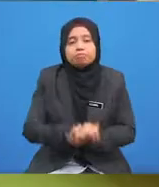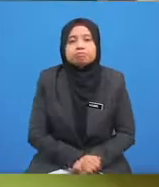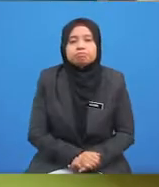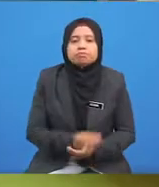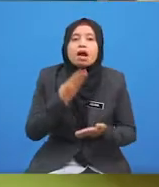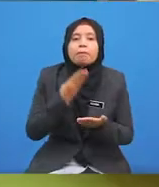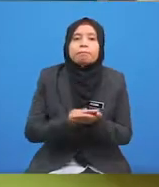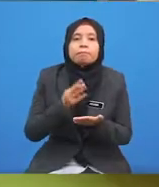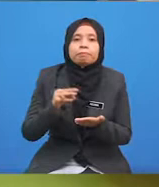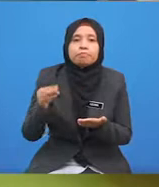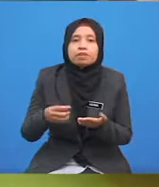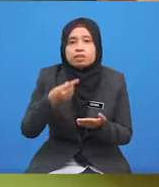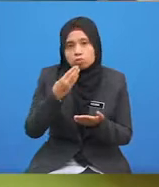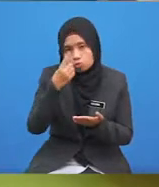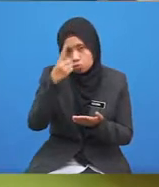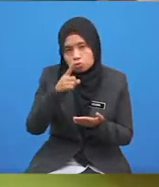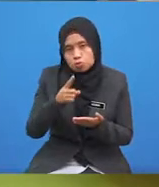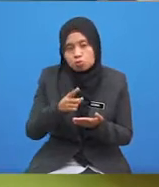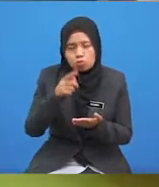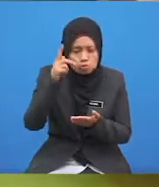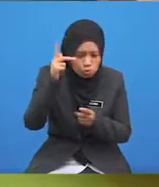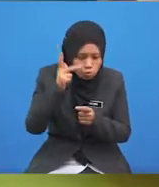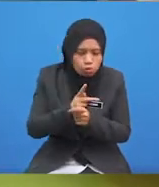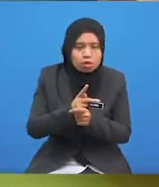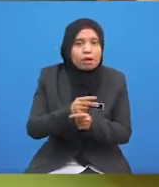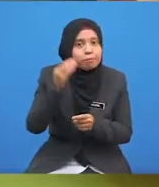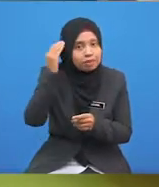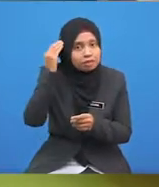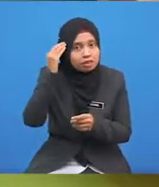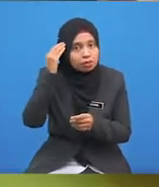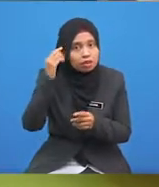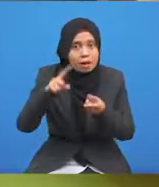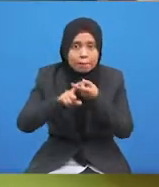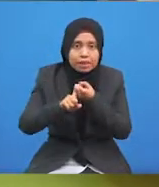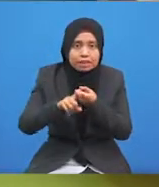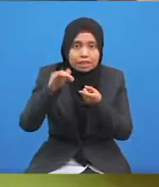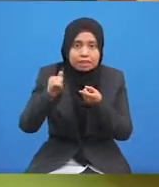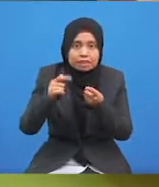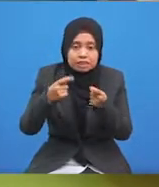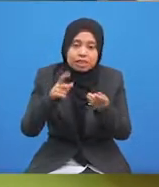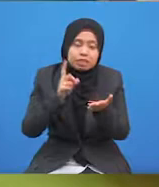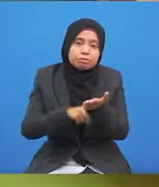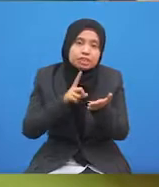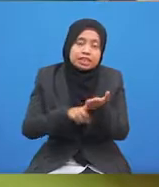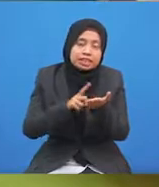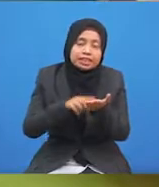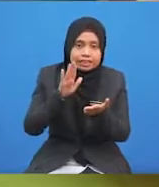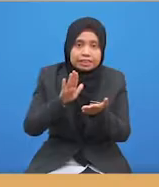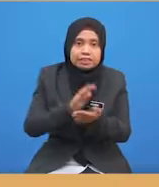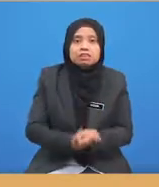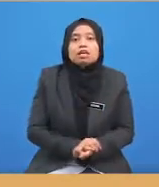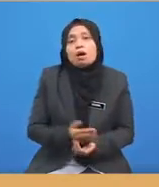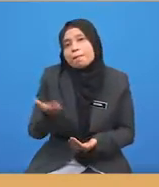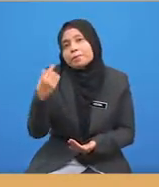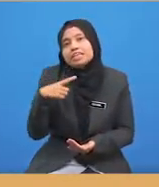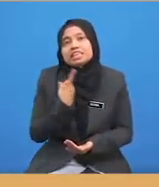Baiklah murid-murid, bagi mengukuhkan pengetahuan murid-murid berkaitan topik yang telah dibincangkan sebentar tadi,